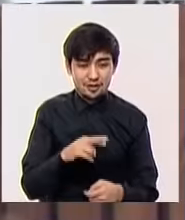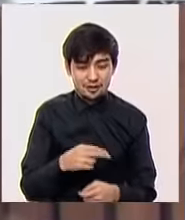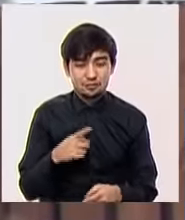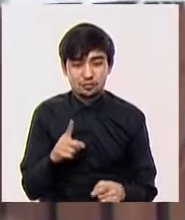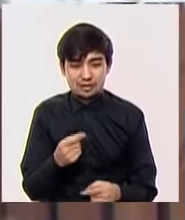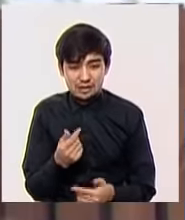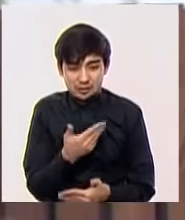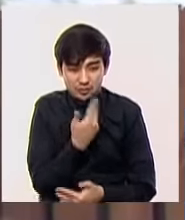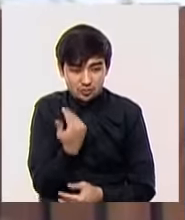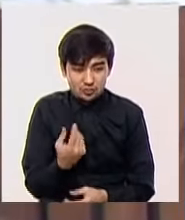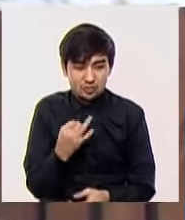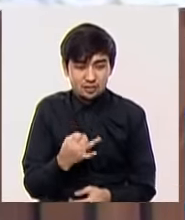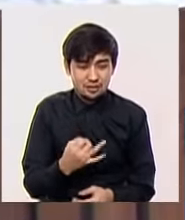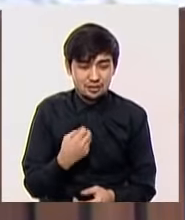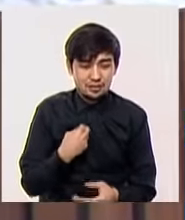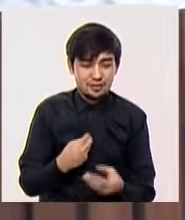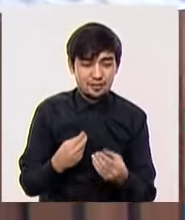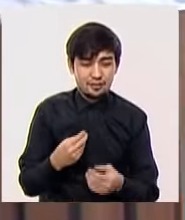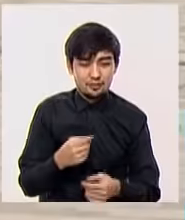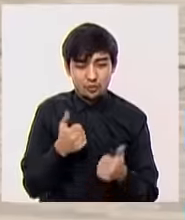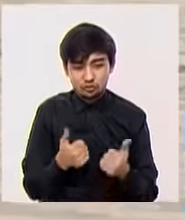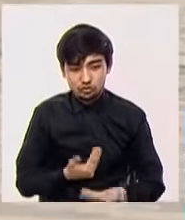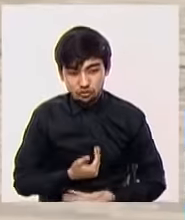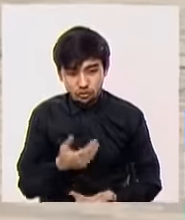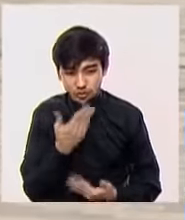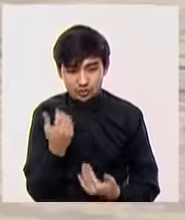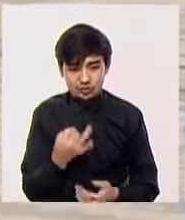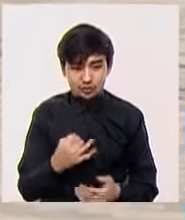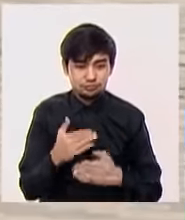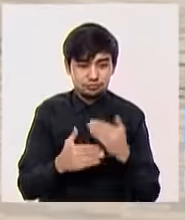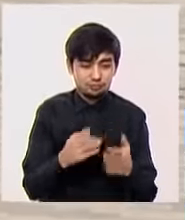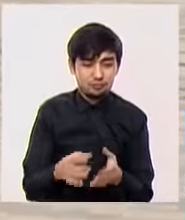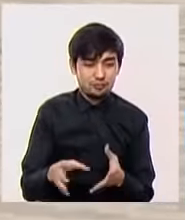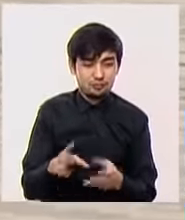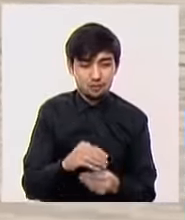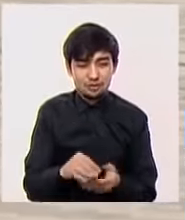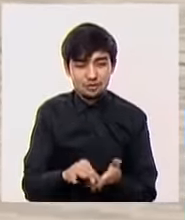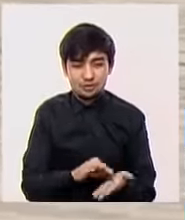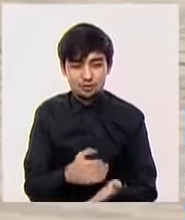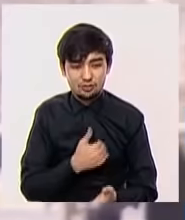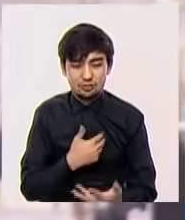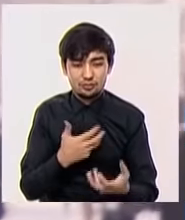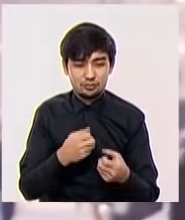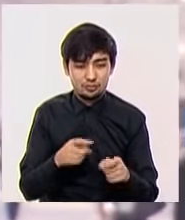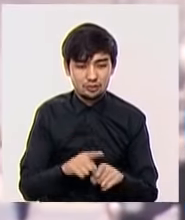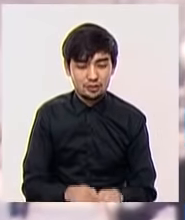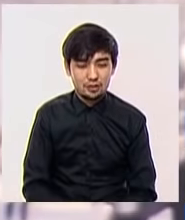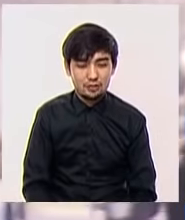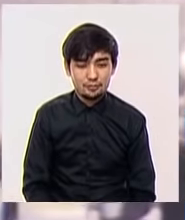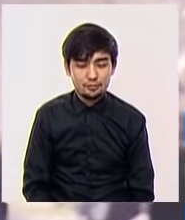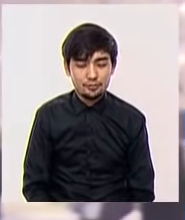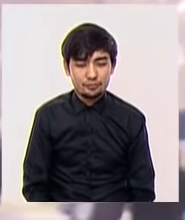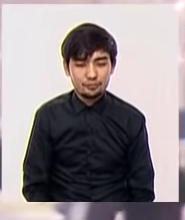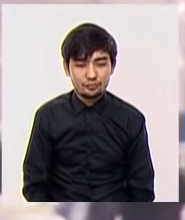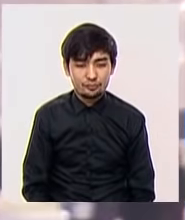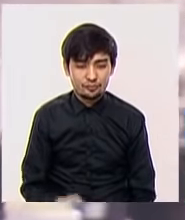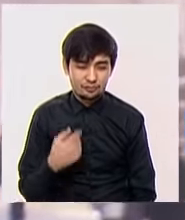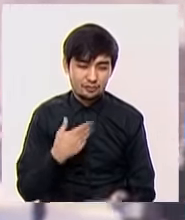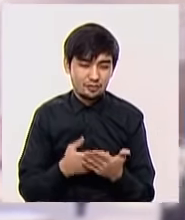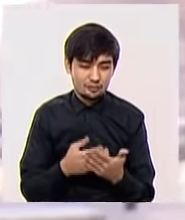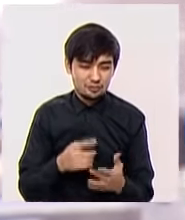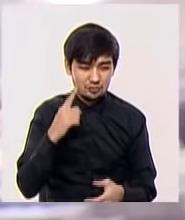безденежья отсутствие хороших перспектив и стремление получить все и сразу я наверно это сказать с